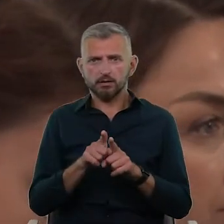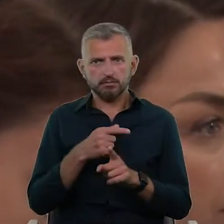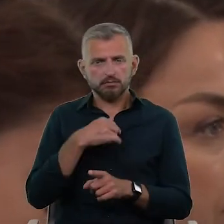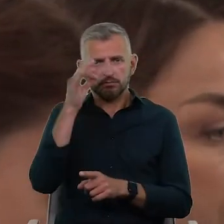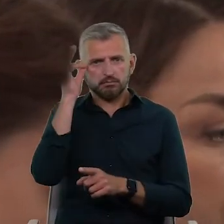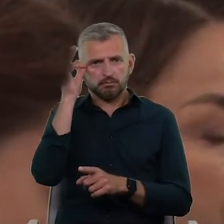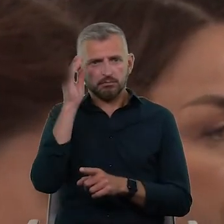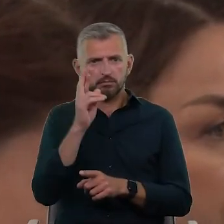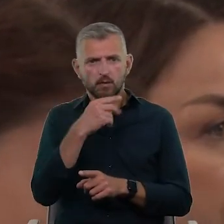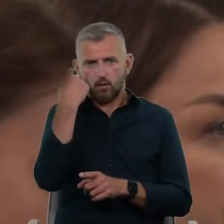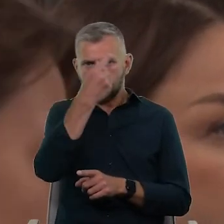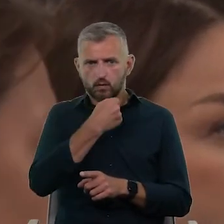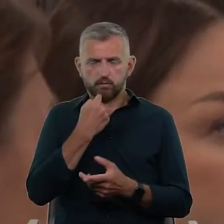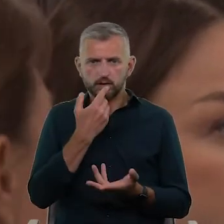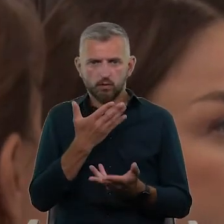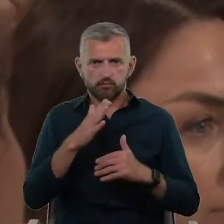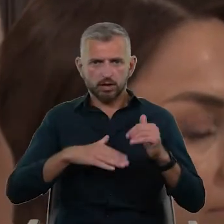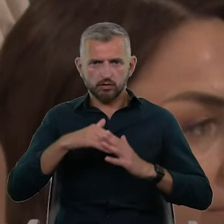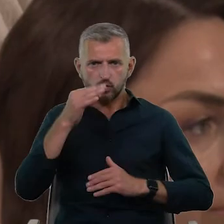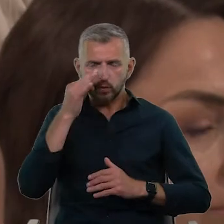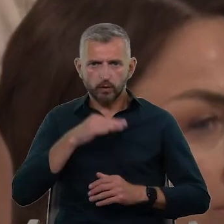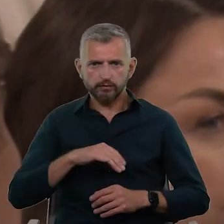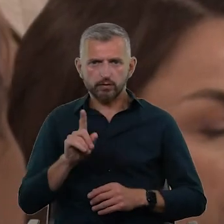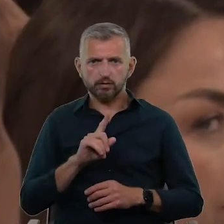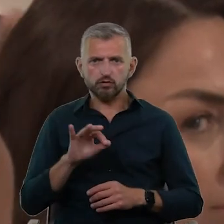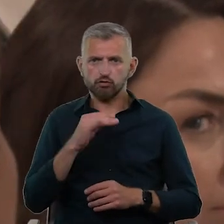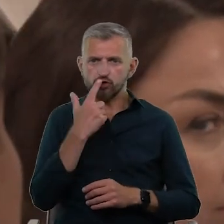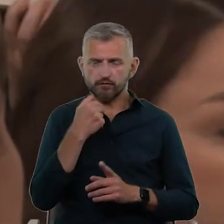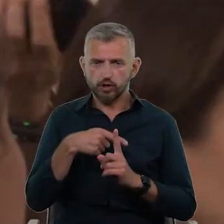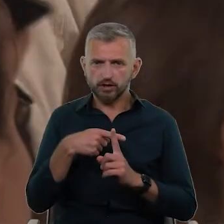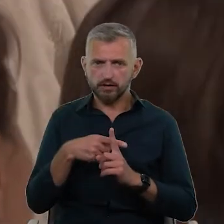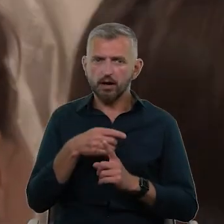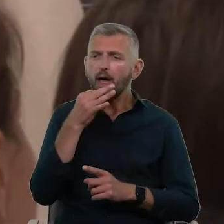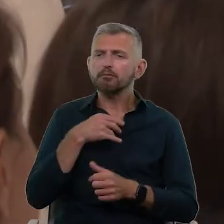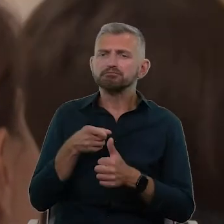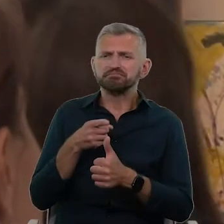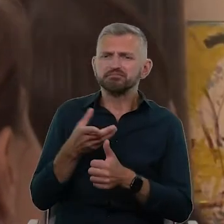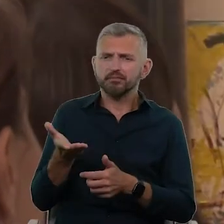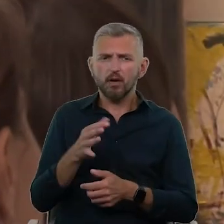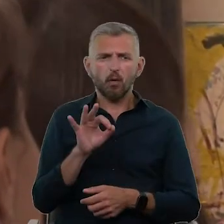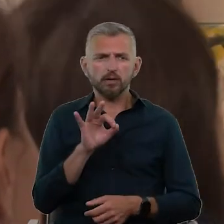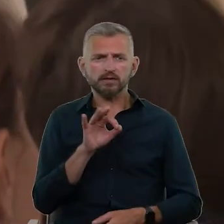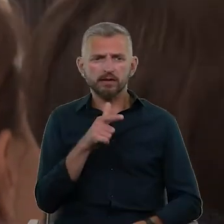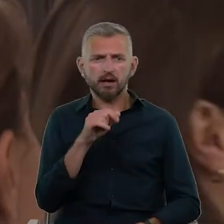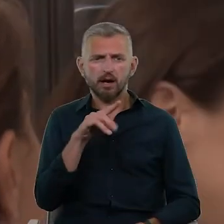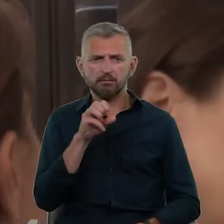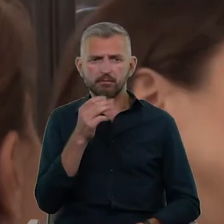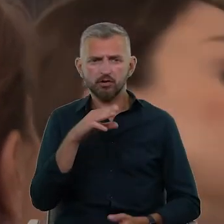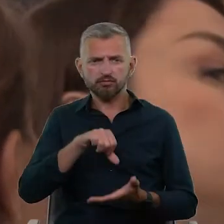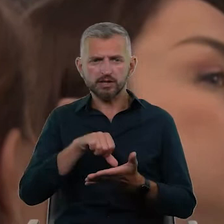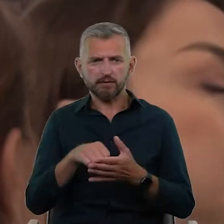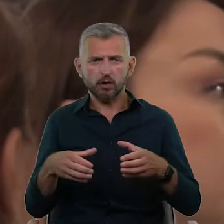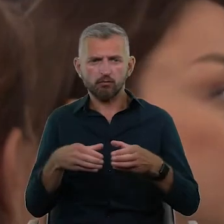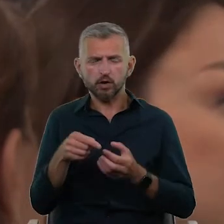від як особистого практичного досвіду щодо червоного. Вибачте. Олександра Гармаш, представляю